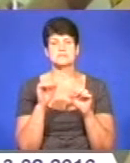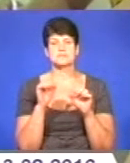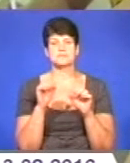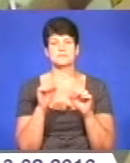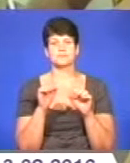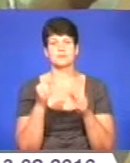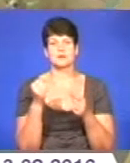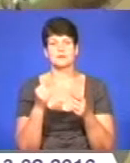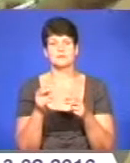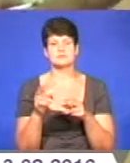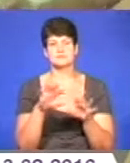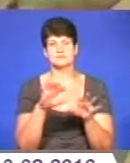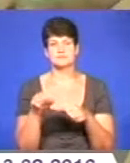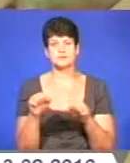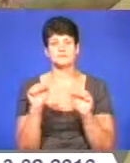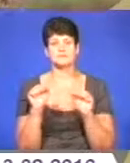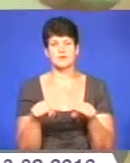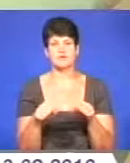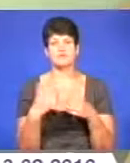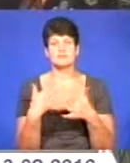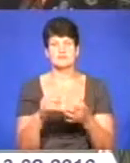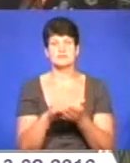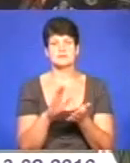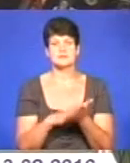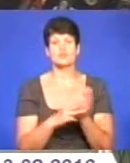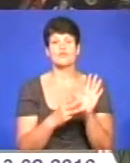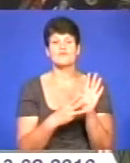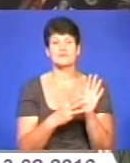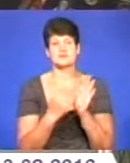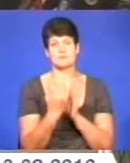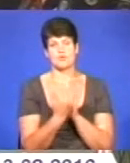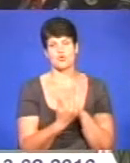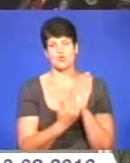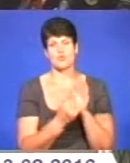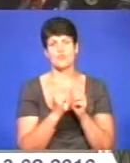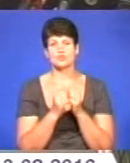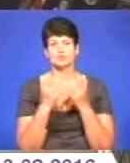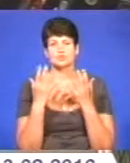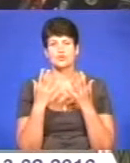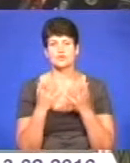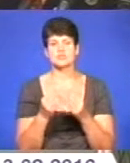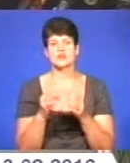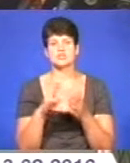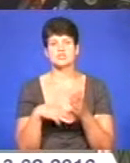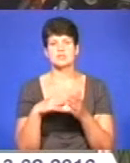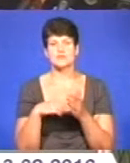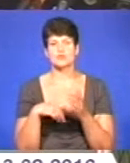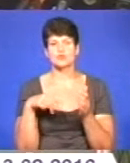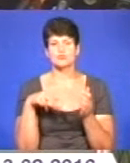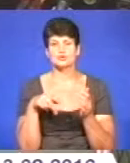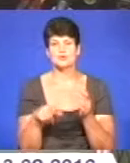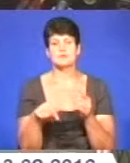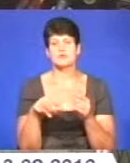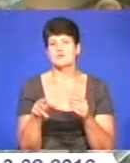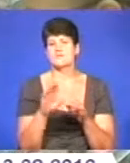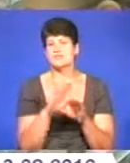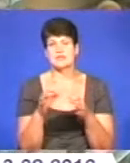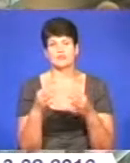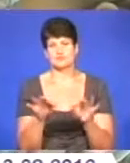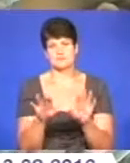нетверезому стані. Зафіксовано вже 8 таких протоколів. Крім того, щодня штрафують пішоходів, які переходять дорогу в недозволених